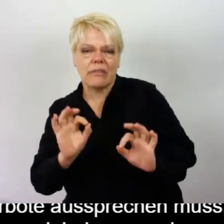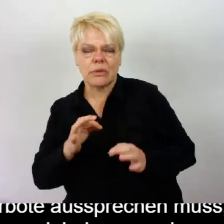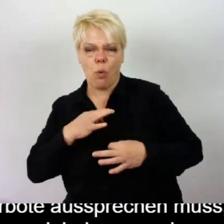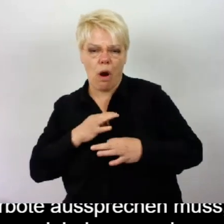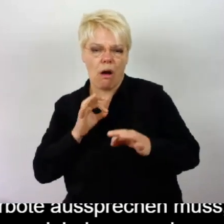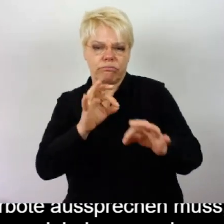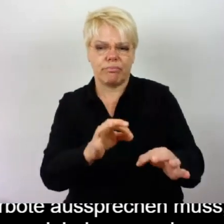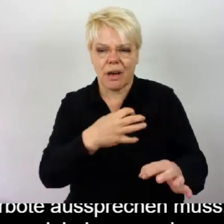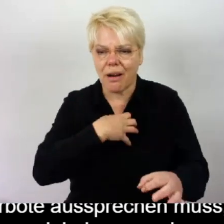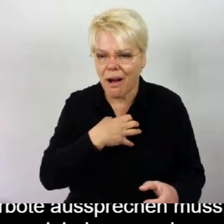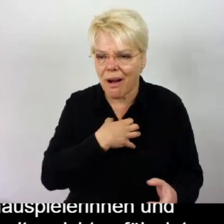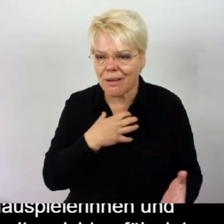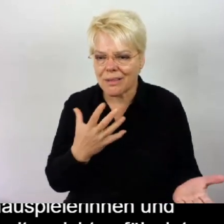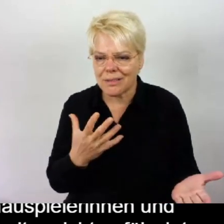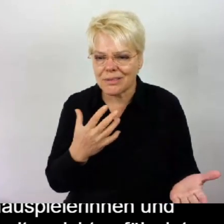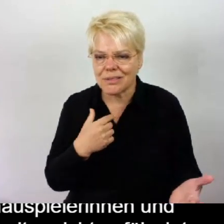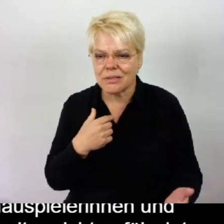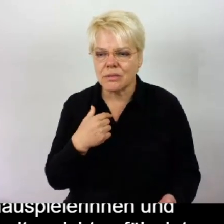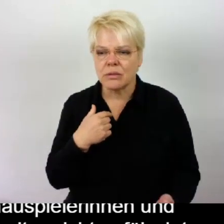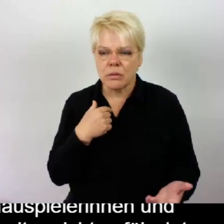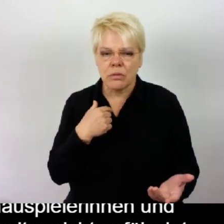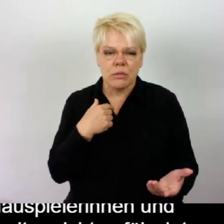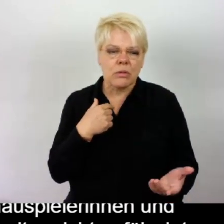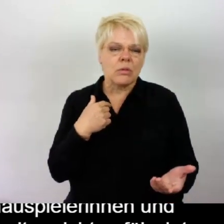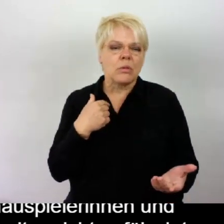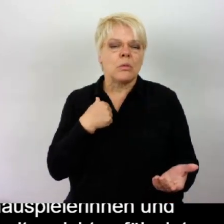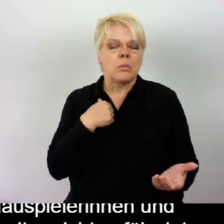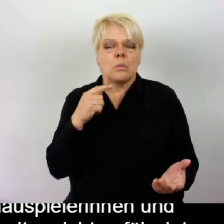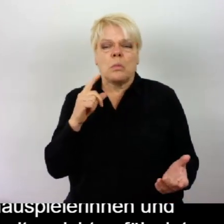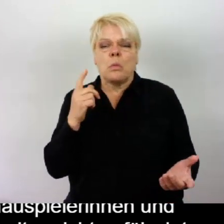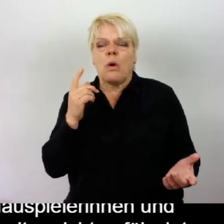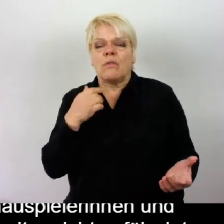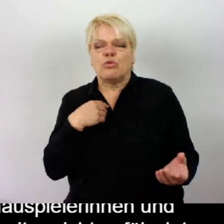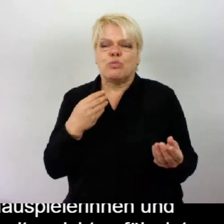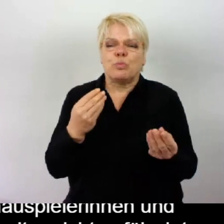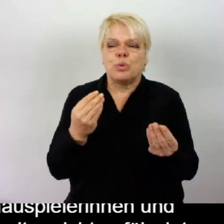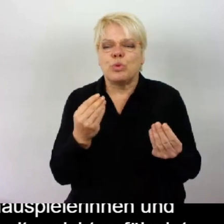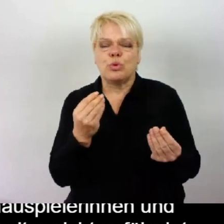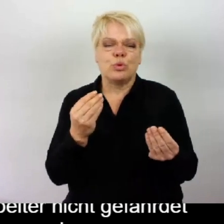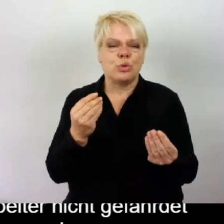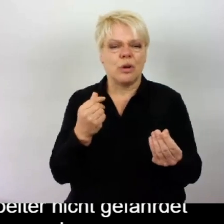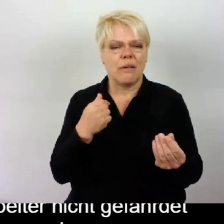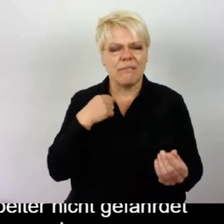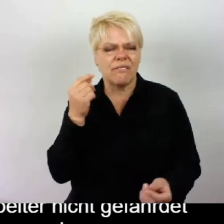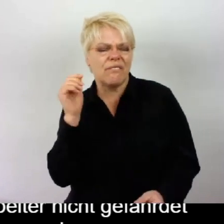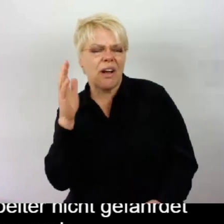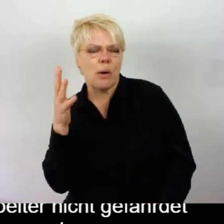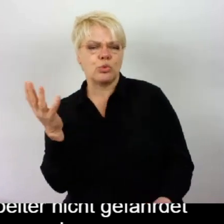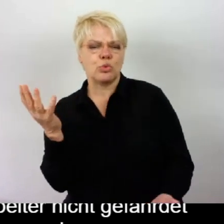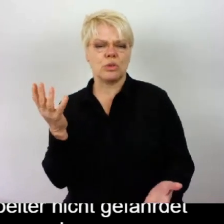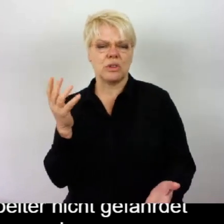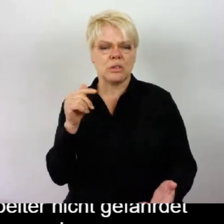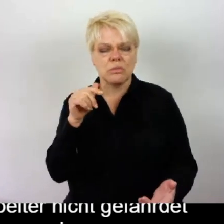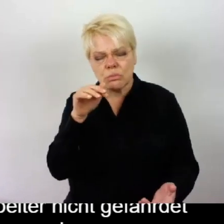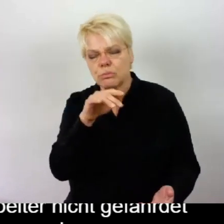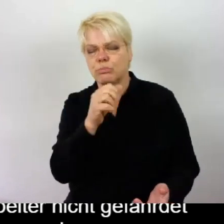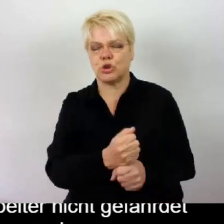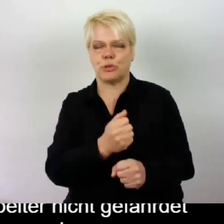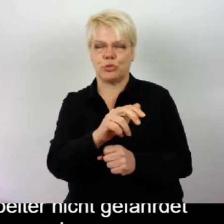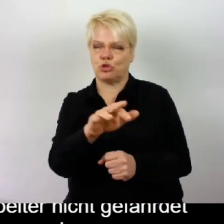um hier auch nochmal Konzepte einzuholen, uns auszutauschen, genau wie ich in dieser Woche mit den Intendantinnen und Intendanten der bayerischen